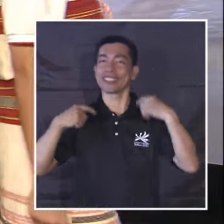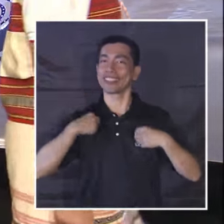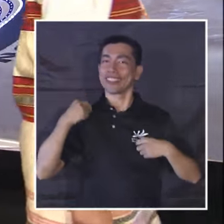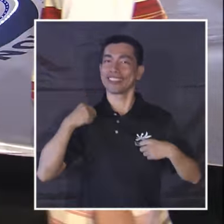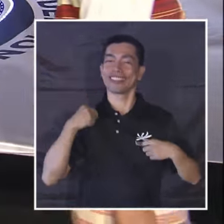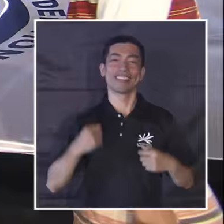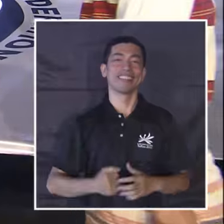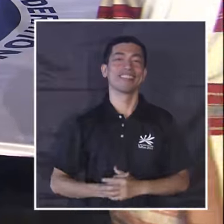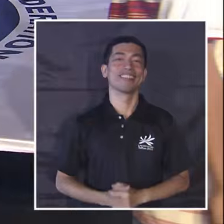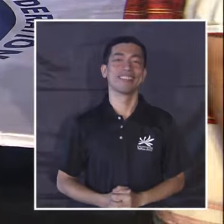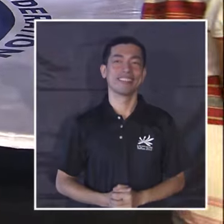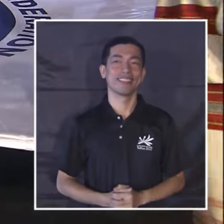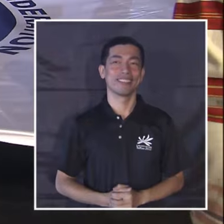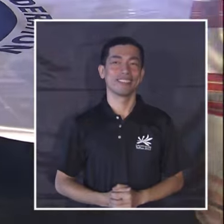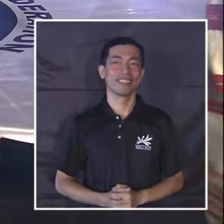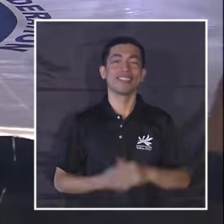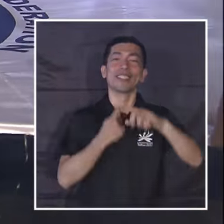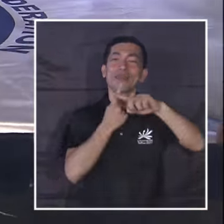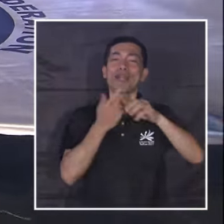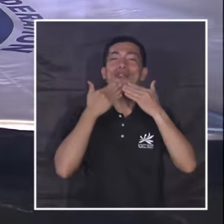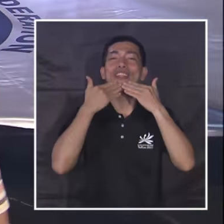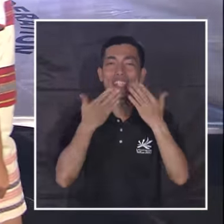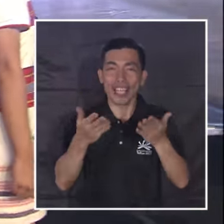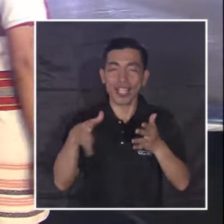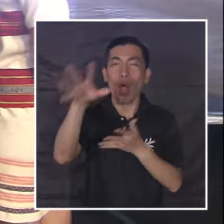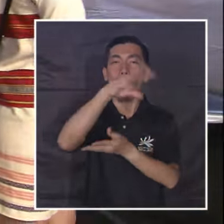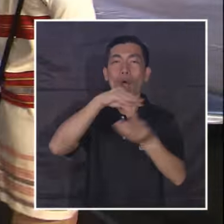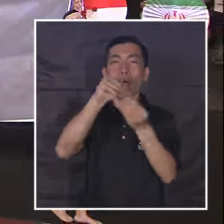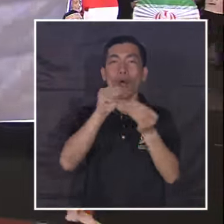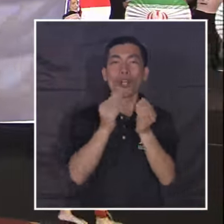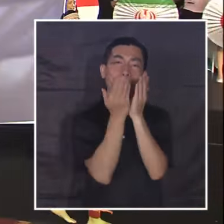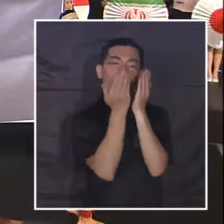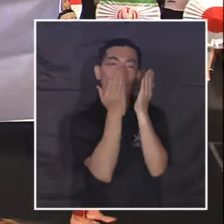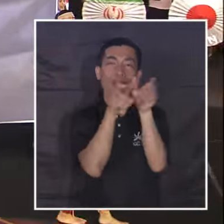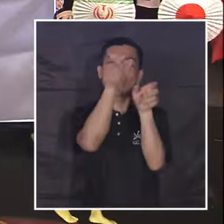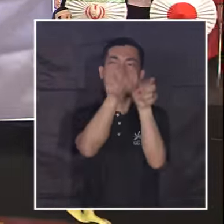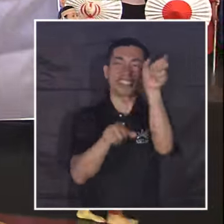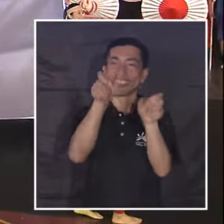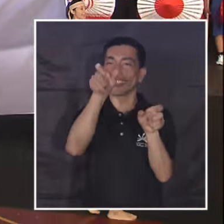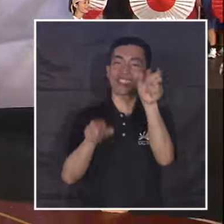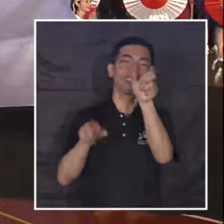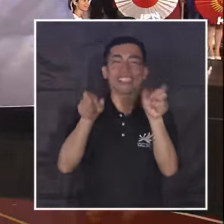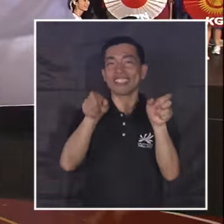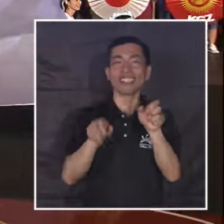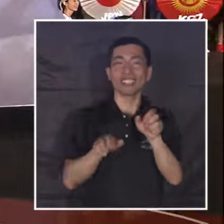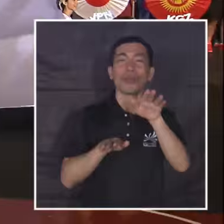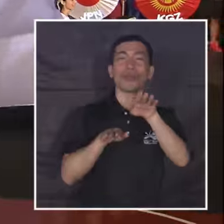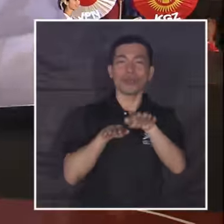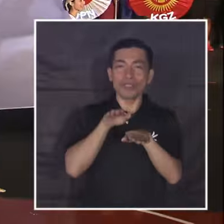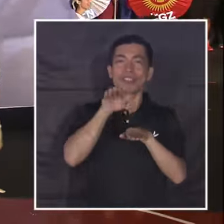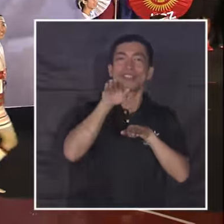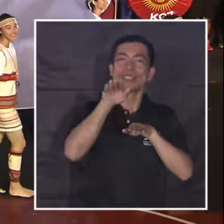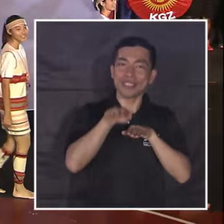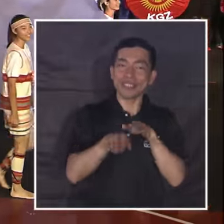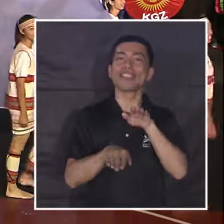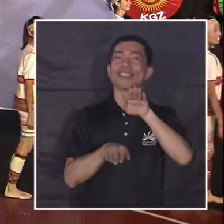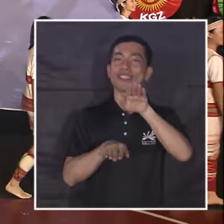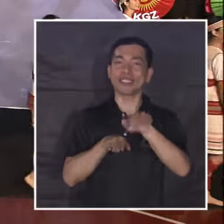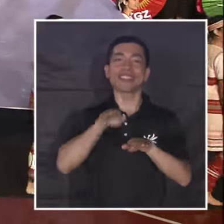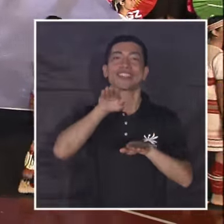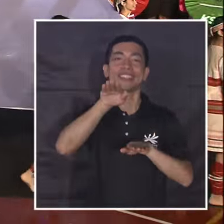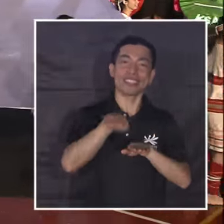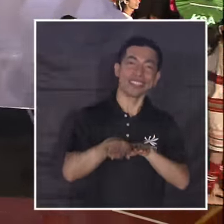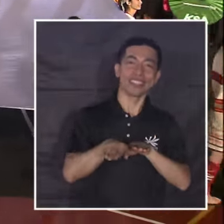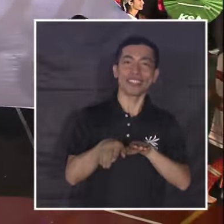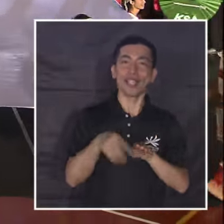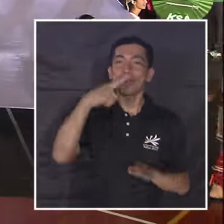这一次也感谢新兴高中所有的同学，用他们非常稳健并且充满自信的步伐